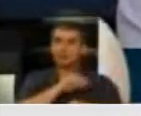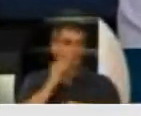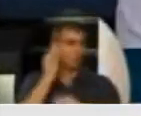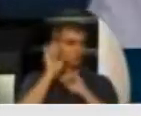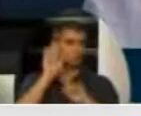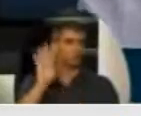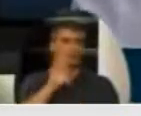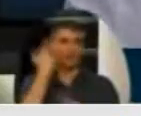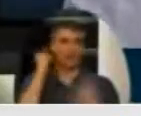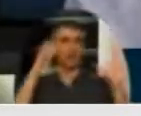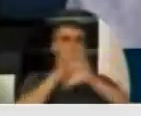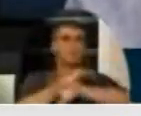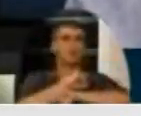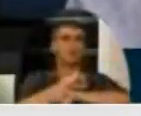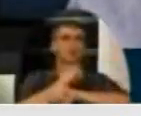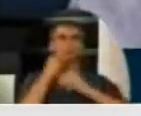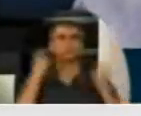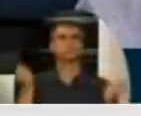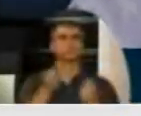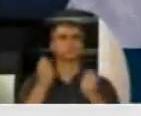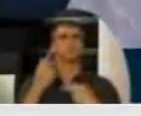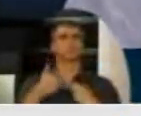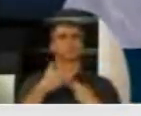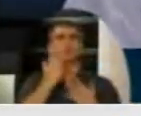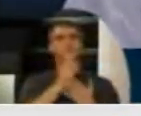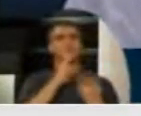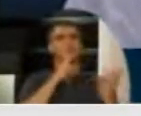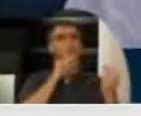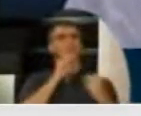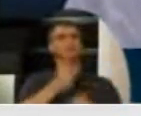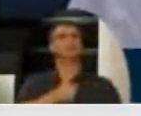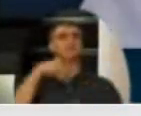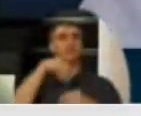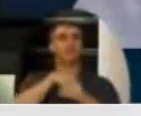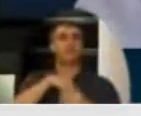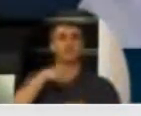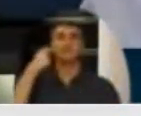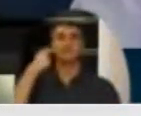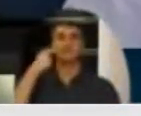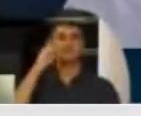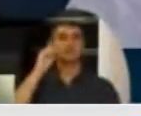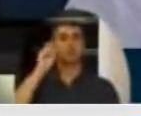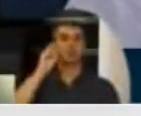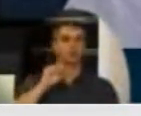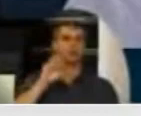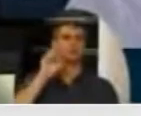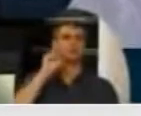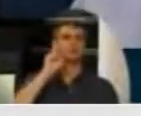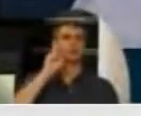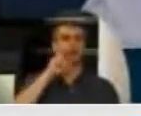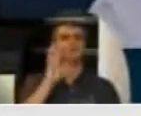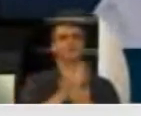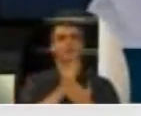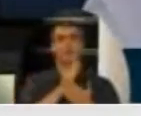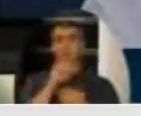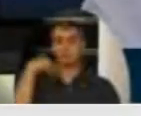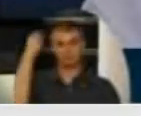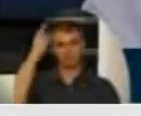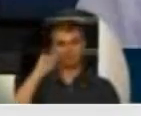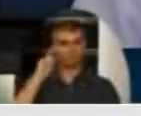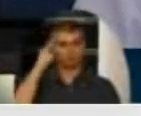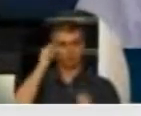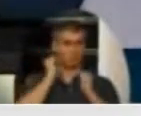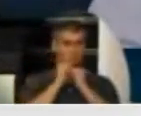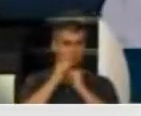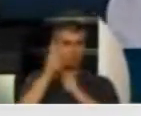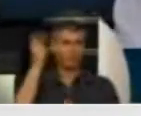שנתניהו התפרסמה בלילה, מתפרסמת ההודעה שהוא ישב עם שר הפנים, גדעון שר, והחליטו על כל מה שהיה, והפלסטינאים לא כל כך טיפשים,